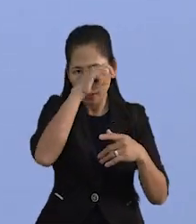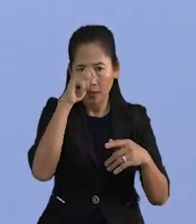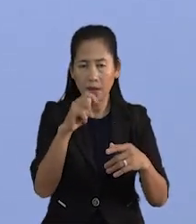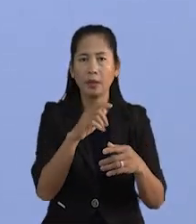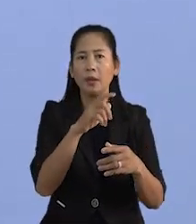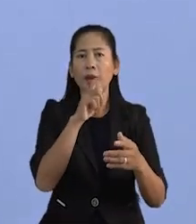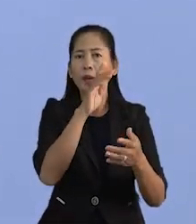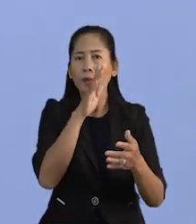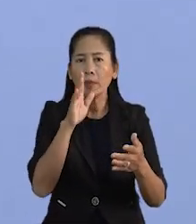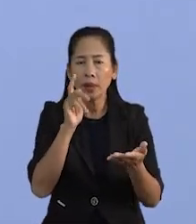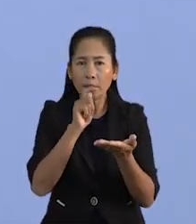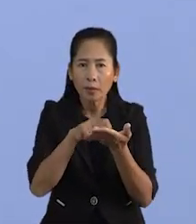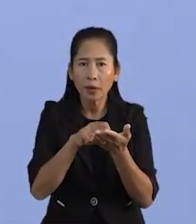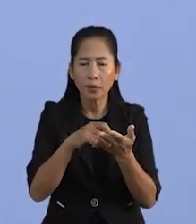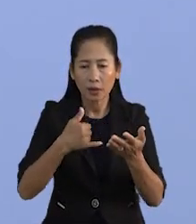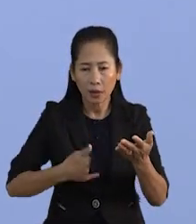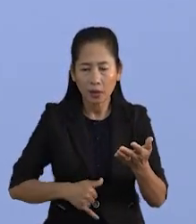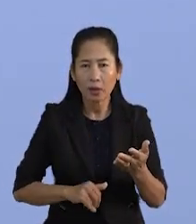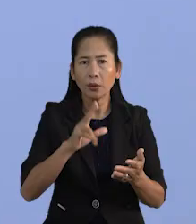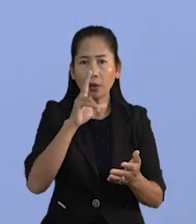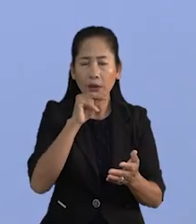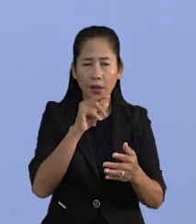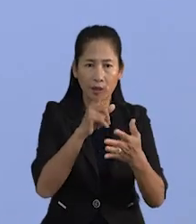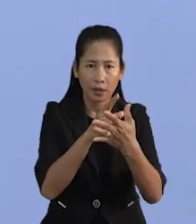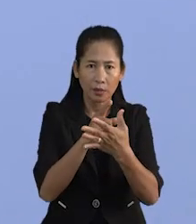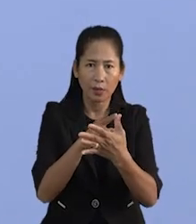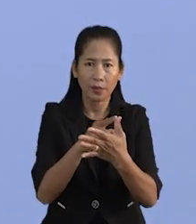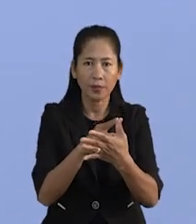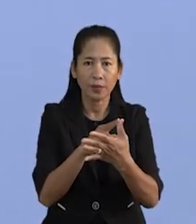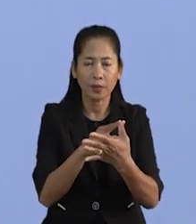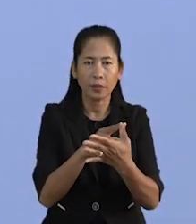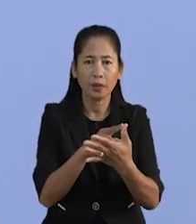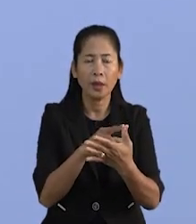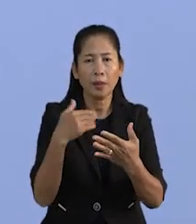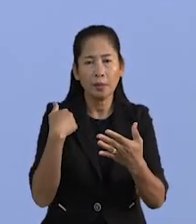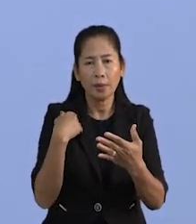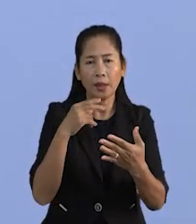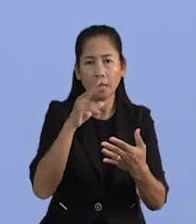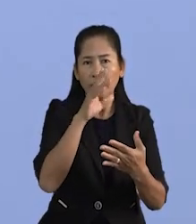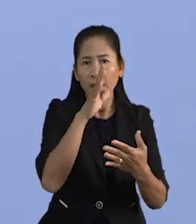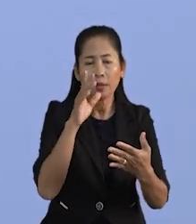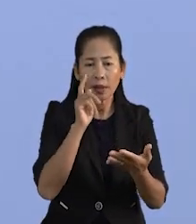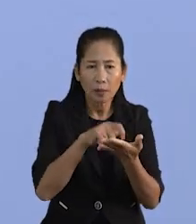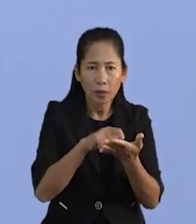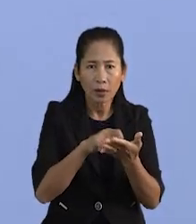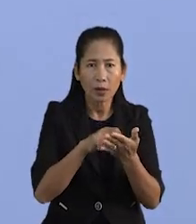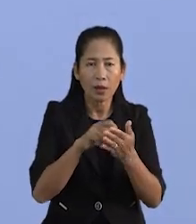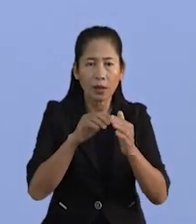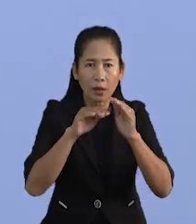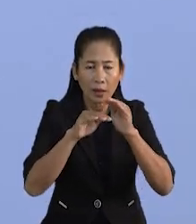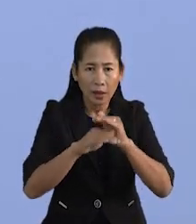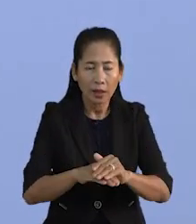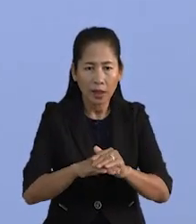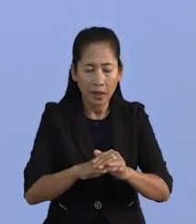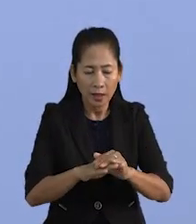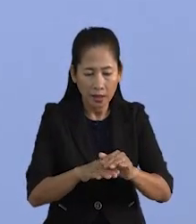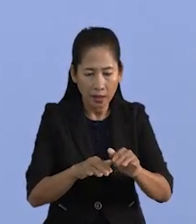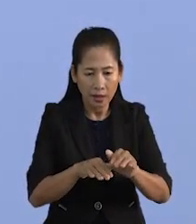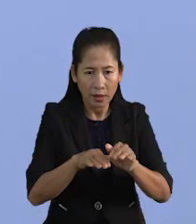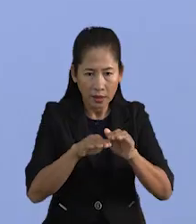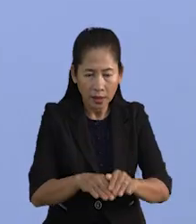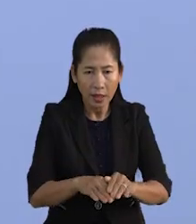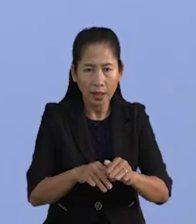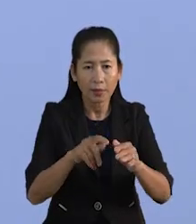មេមន់និងកូនទាបាទទី1មានមេមន់1ក្រាបពងទាបាទល